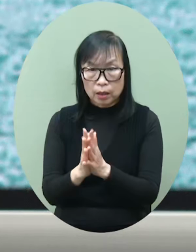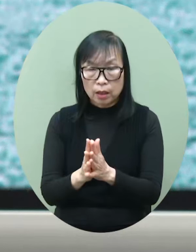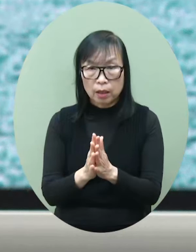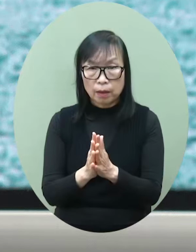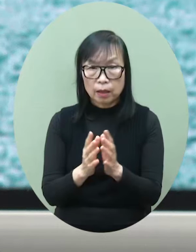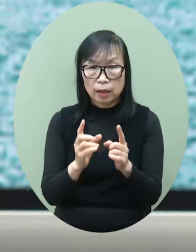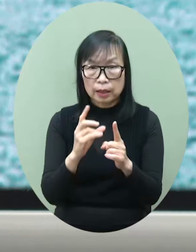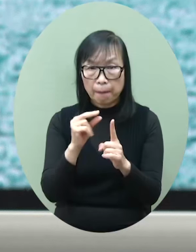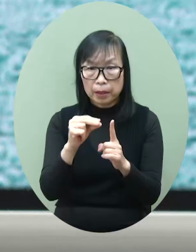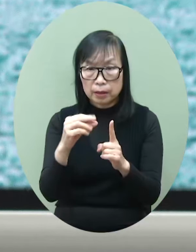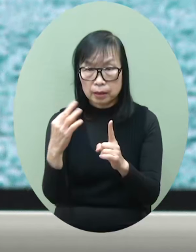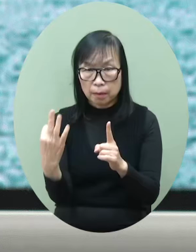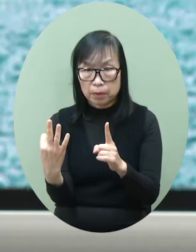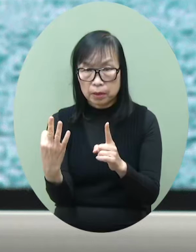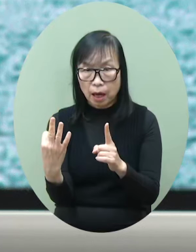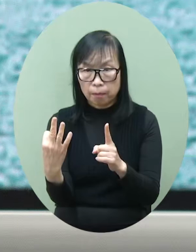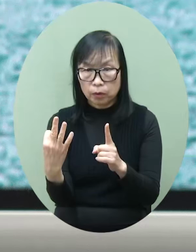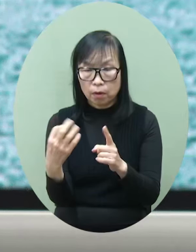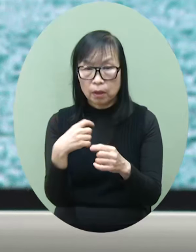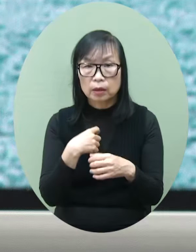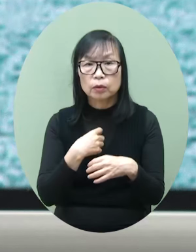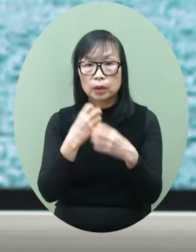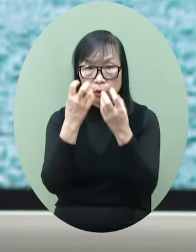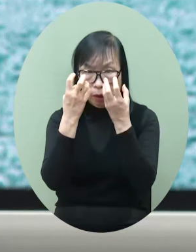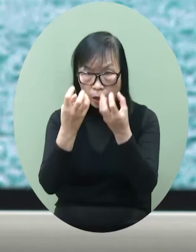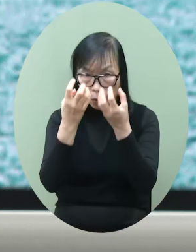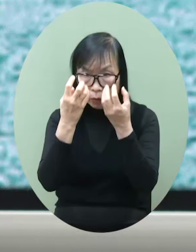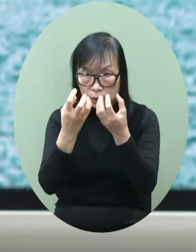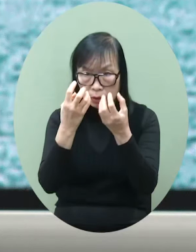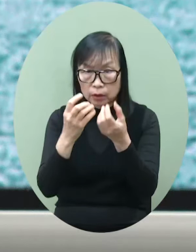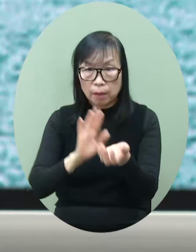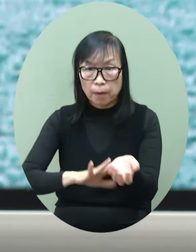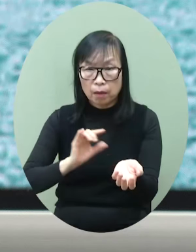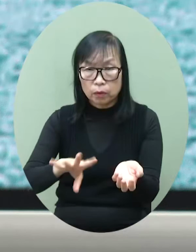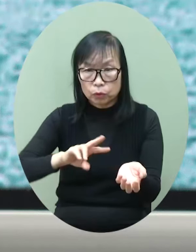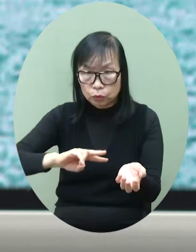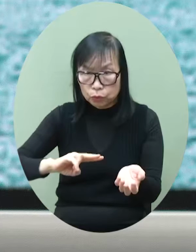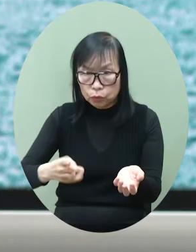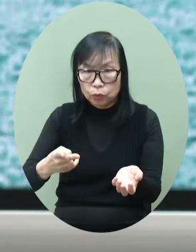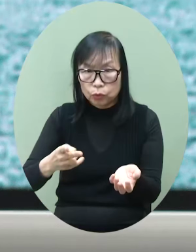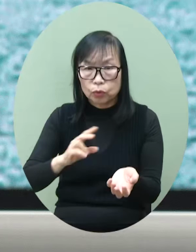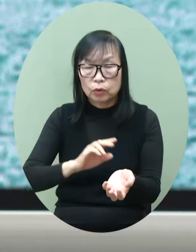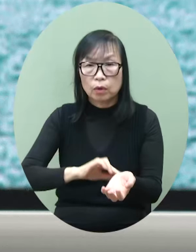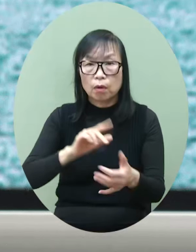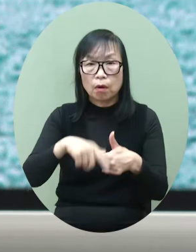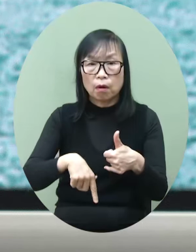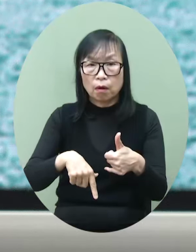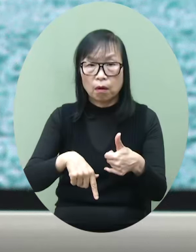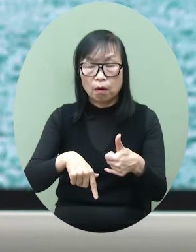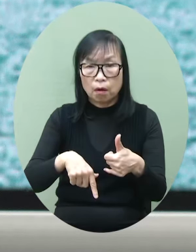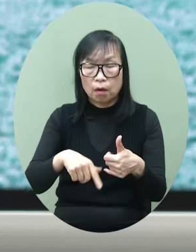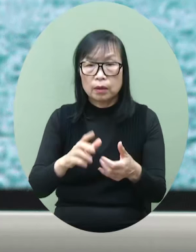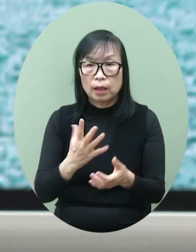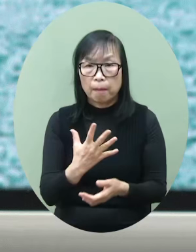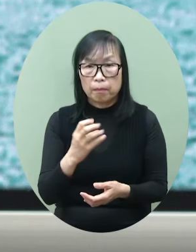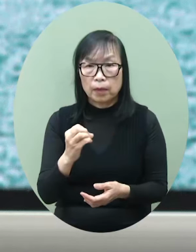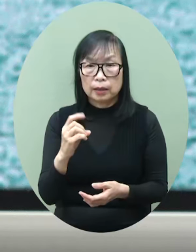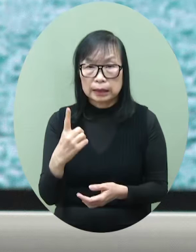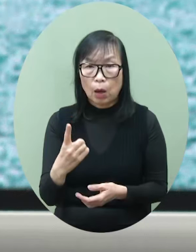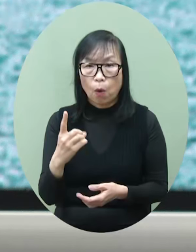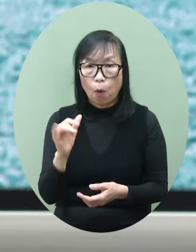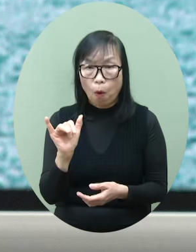173個值得關注的變種病毒株的病毒都是大M501Y